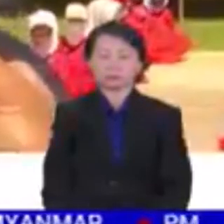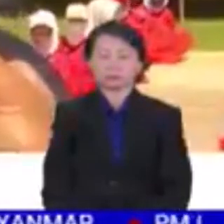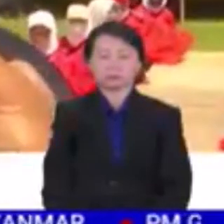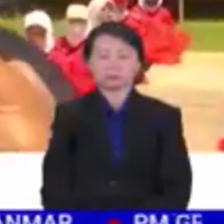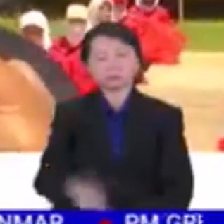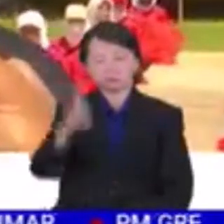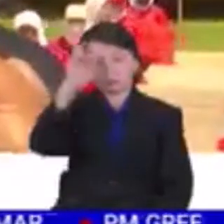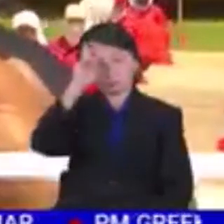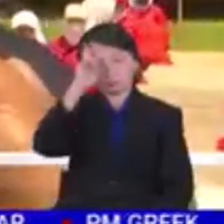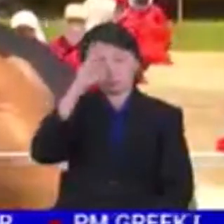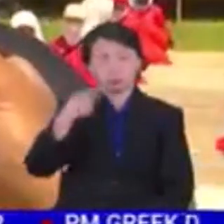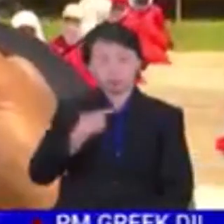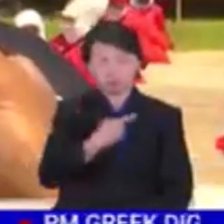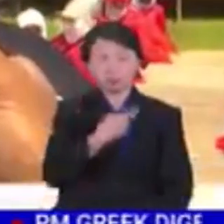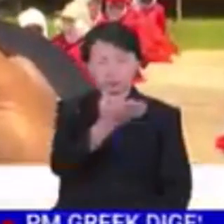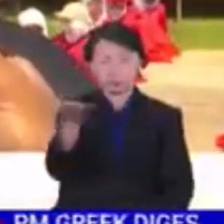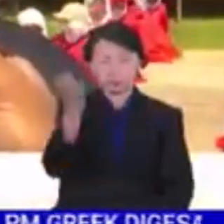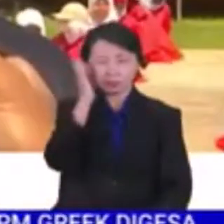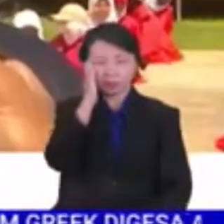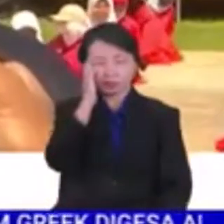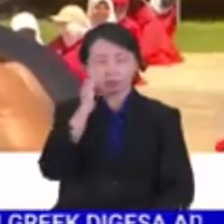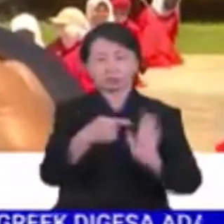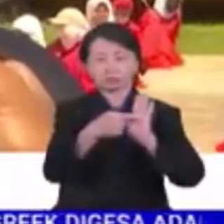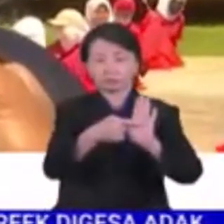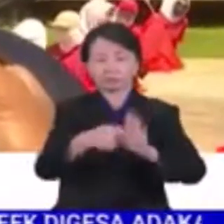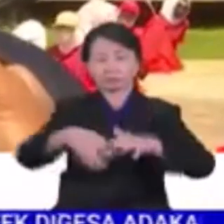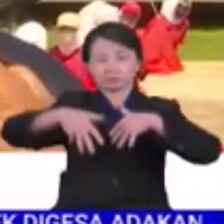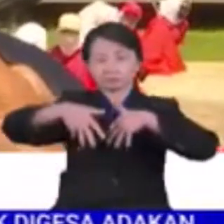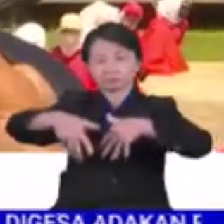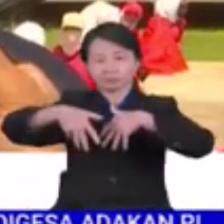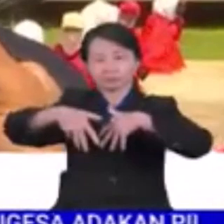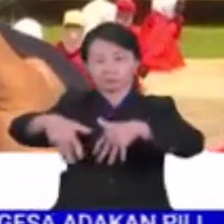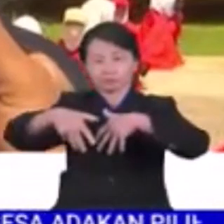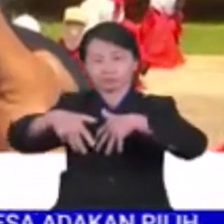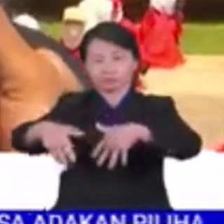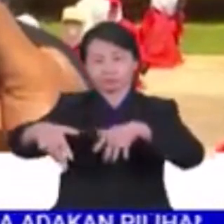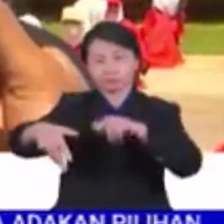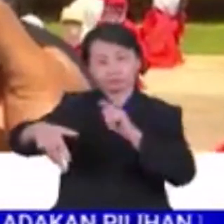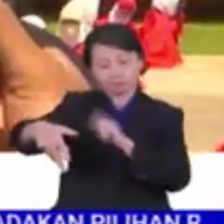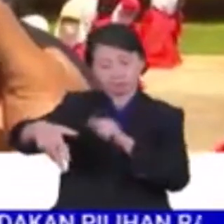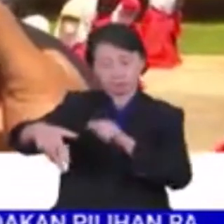Seperti mana kita tahu, pertunjukan ataupun perarakan ini memerlukan kepada